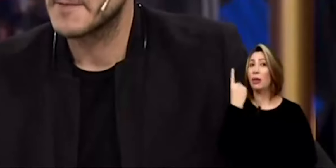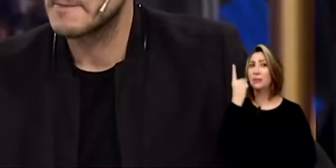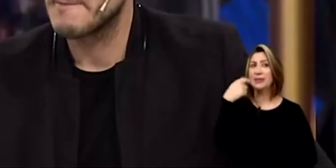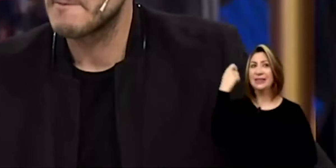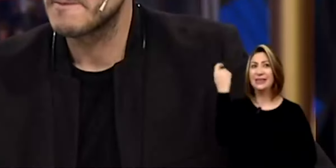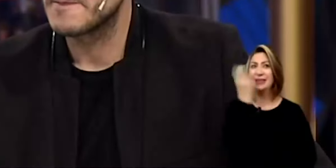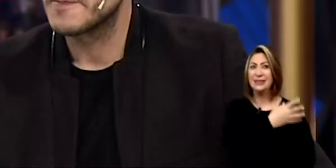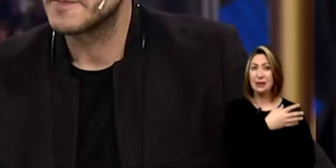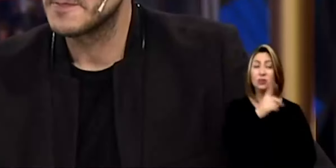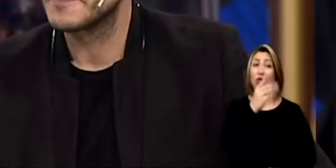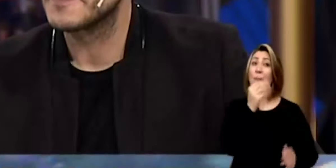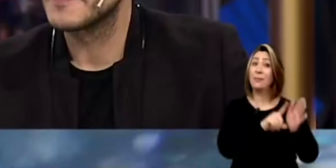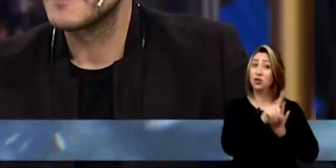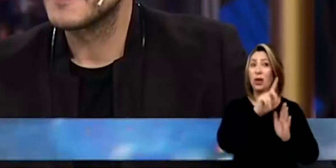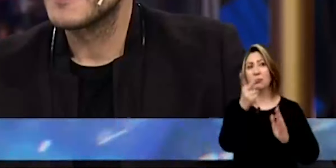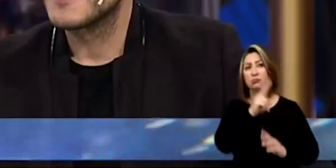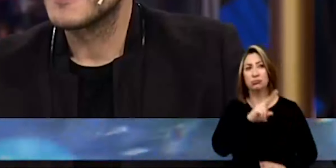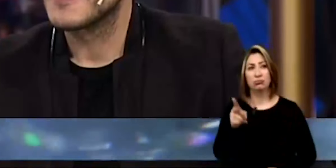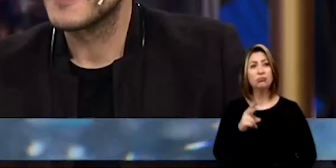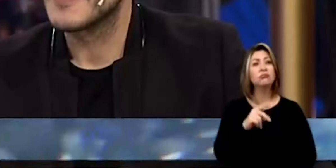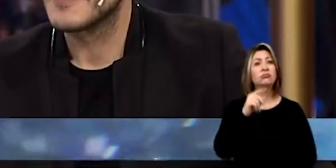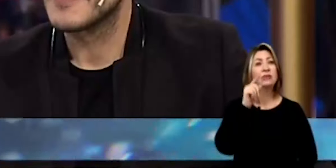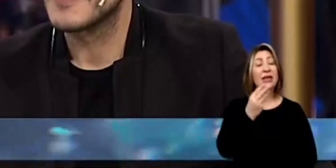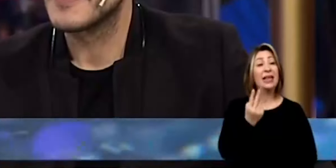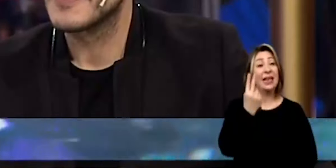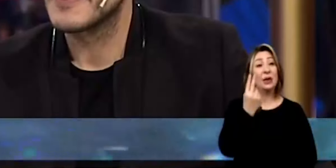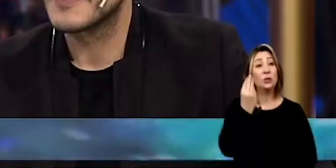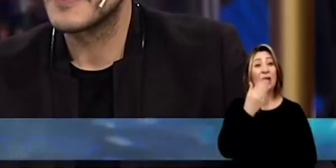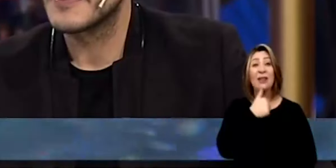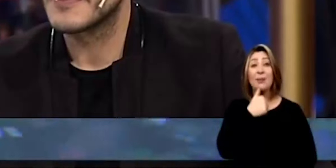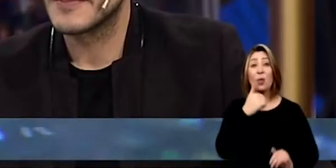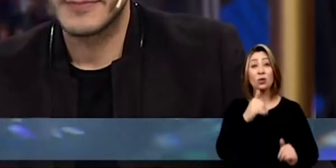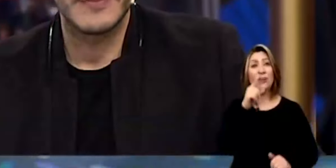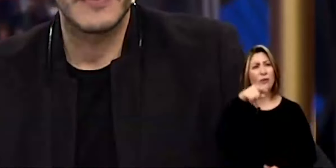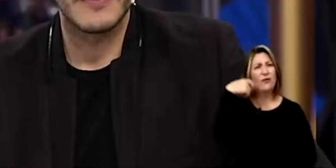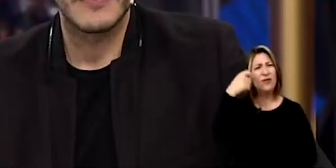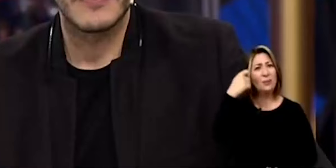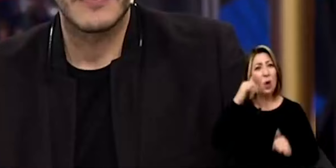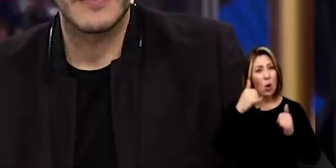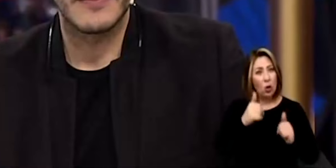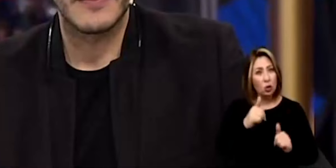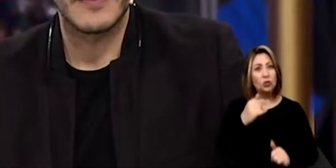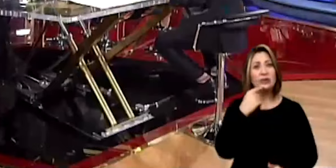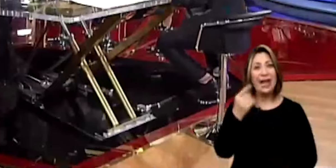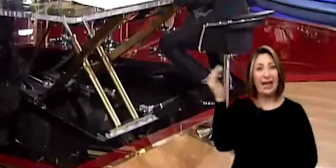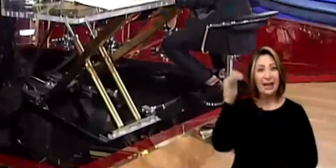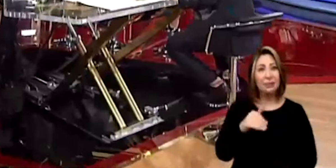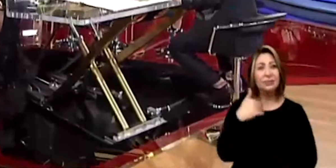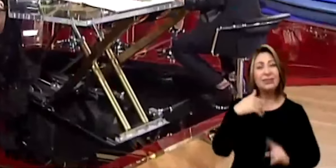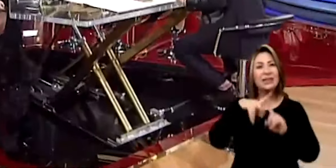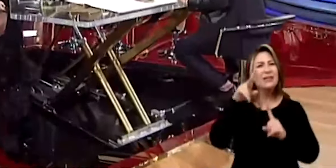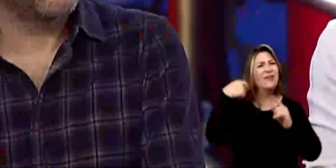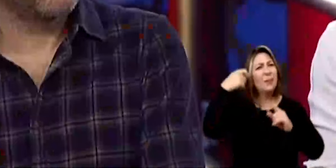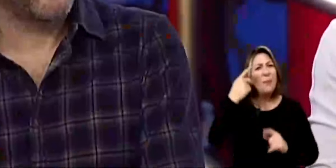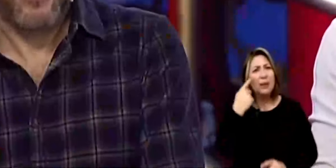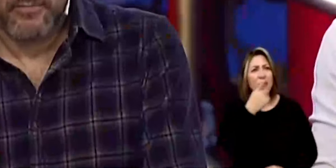Evet. Karagül keza çok başarılı evet bir dizi. Sen Yedi Güzel Adam'da oynuyorsun. Sen bu filmde oynuyorsun diye geldin ama biz filme baktık,